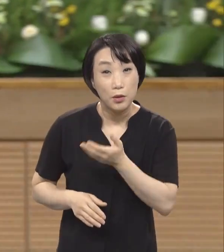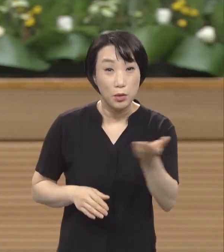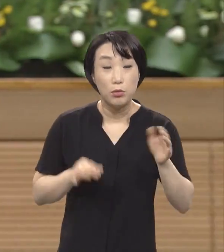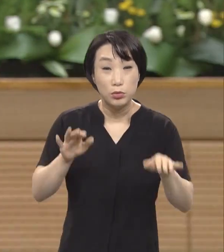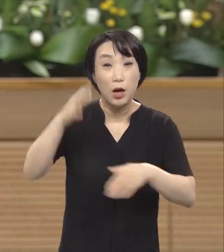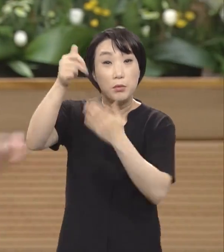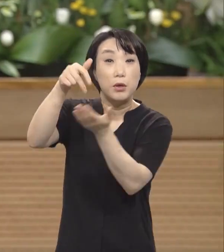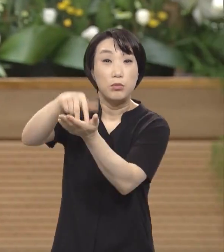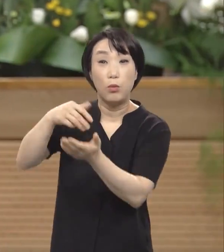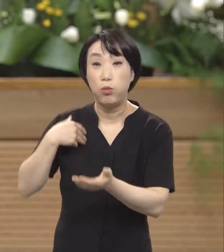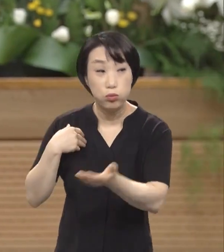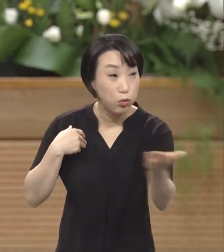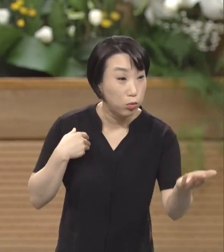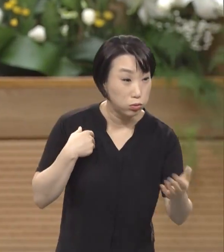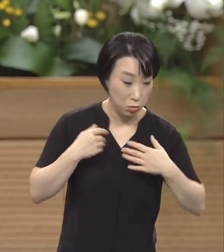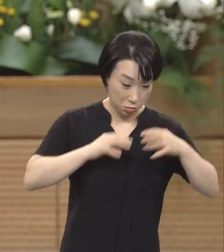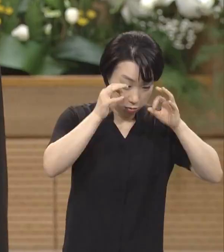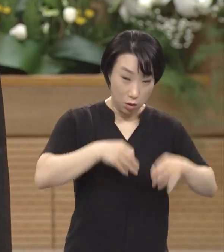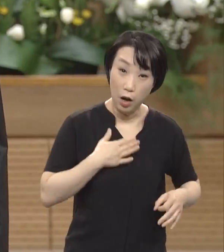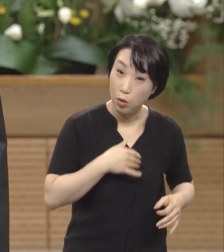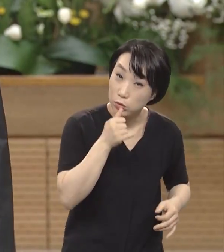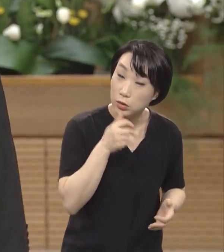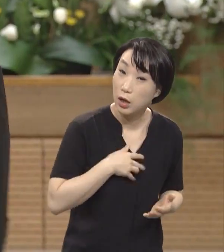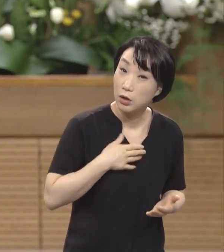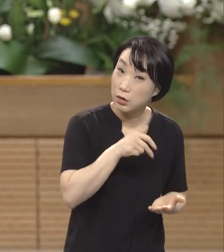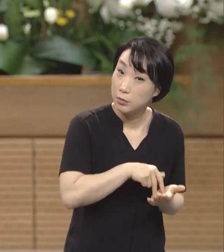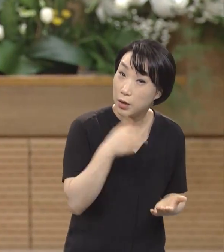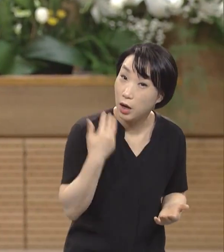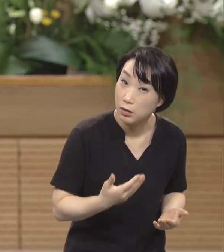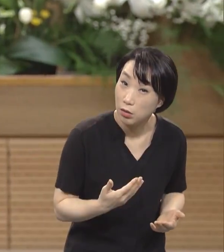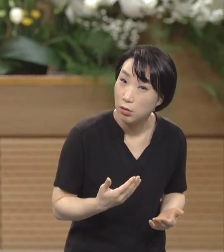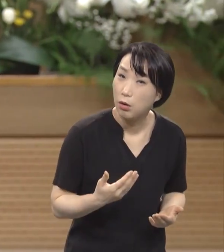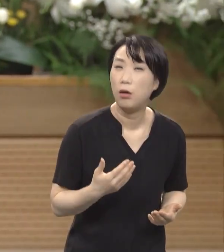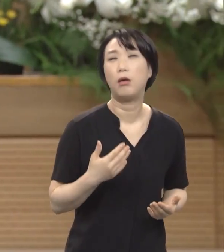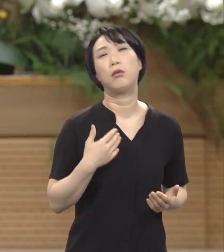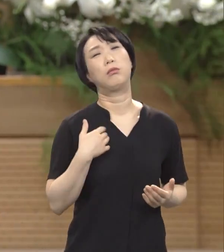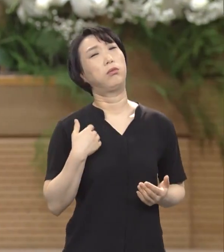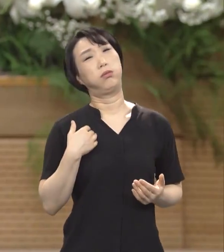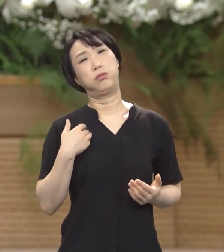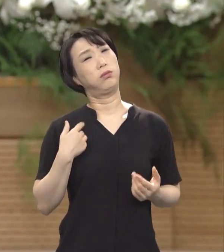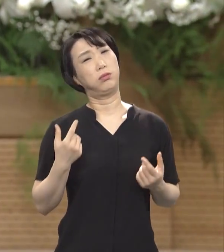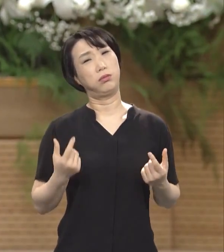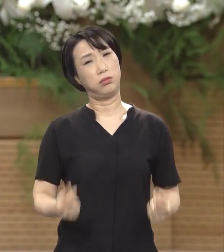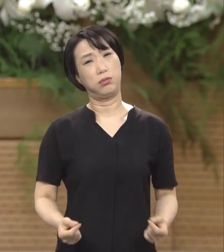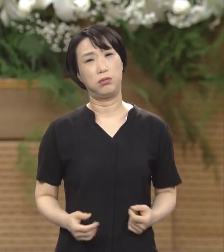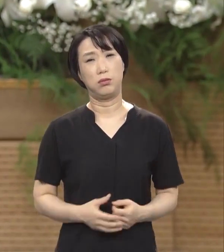사정 모르는 사람이 내 사정 알고 있어요? 전혀 모르는 거지.